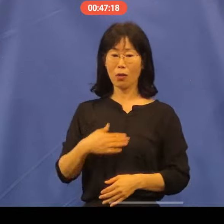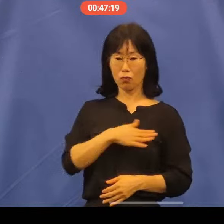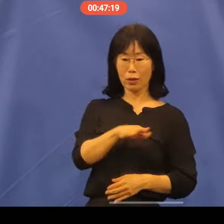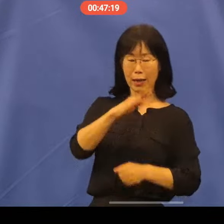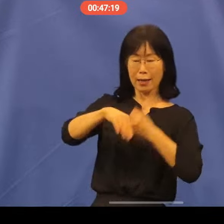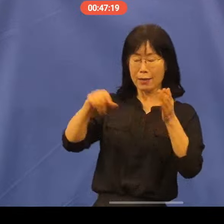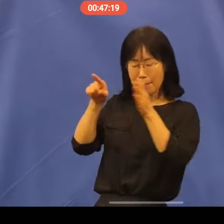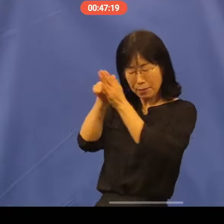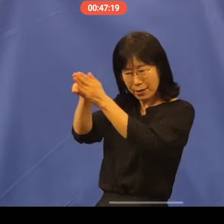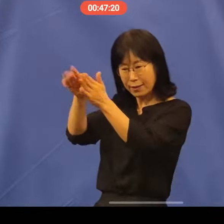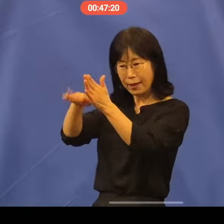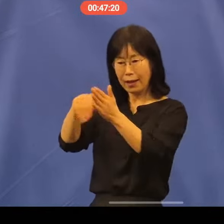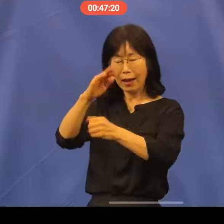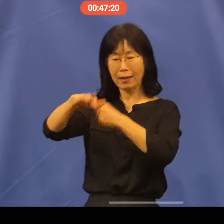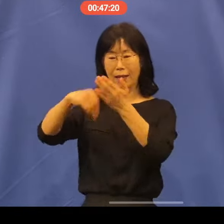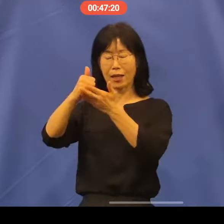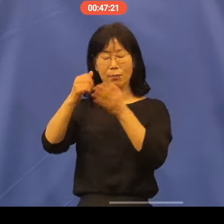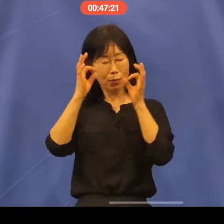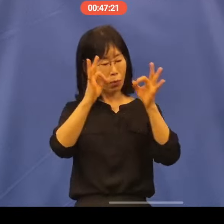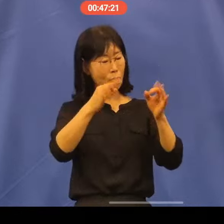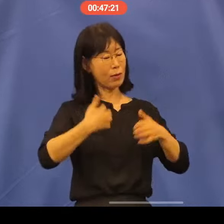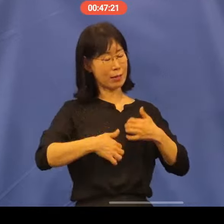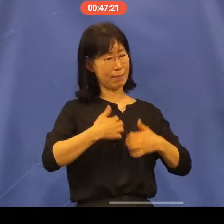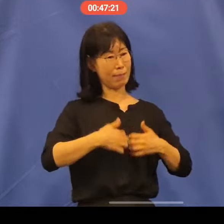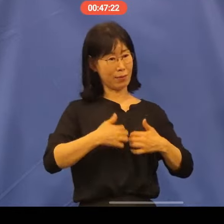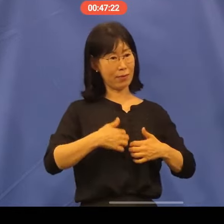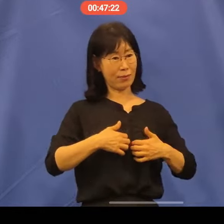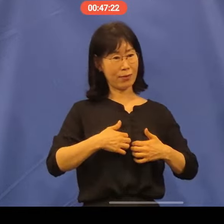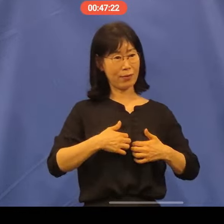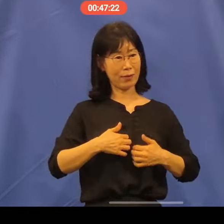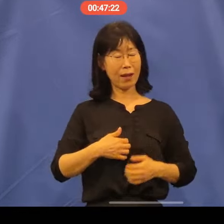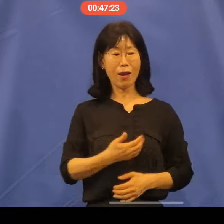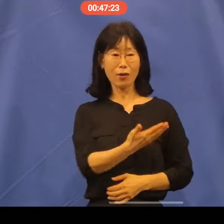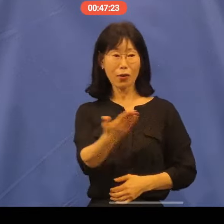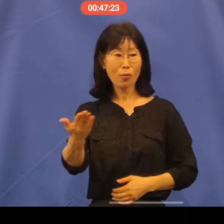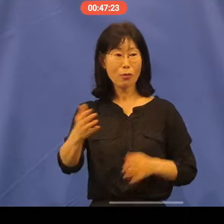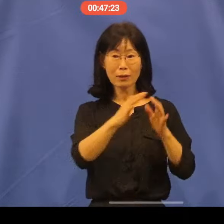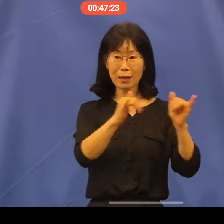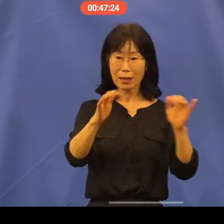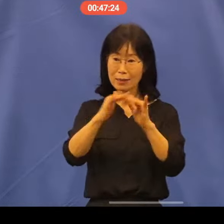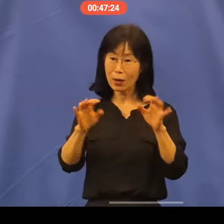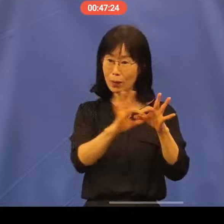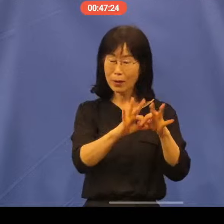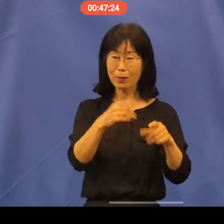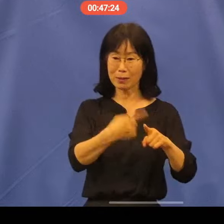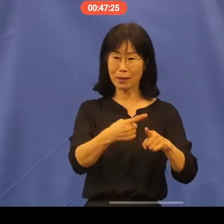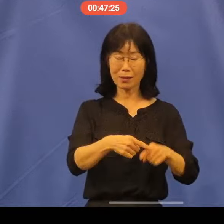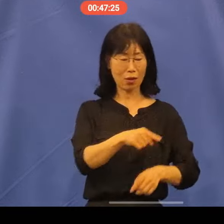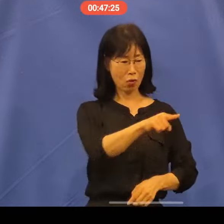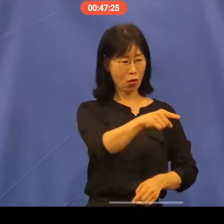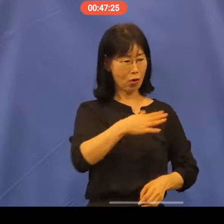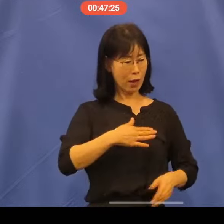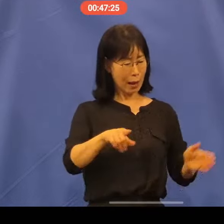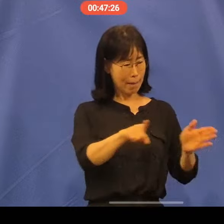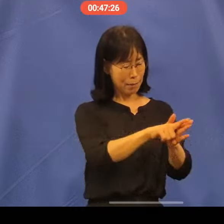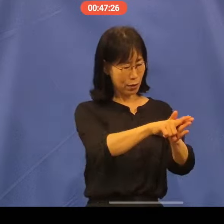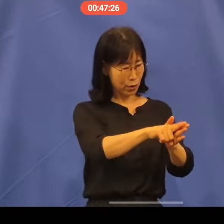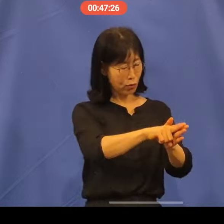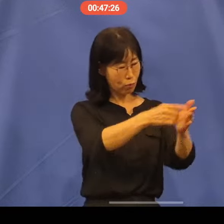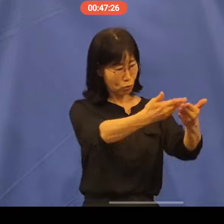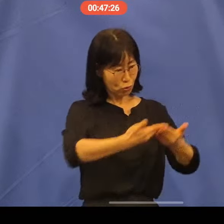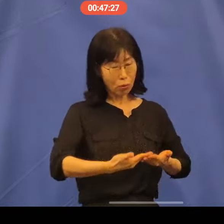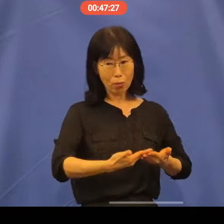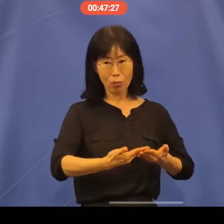사람을. 여러분, 우리의 인간관계도 그렇잖아요. 나를 막 믿어주는 거 얼마나 좋잖아요. 우리 자녀들도